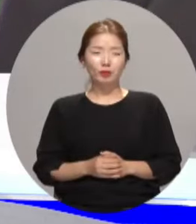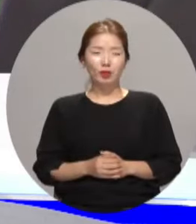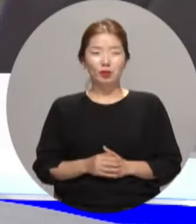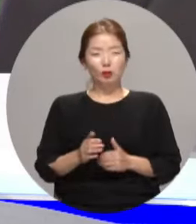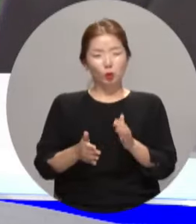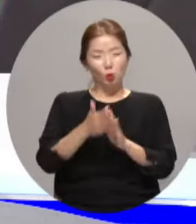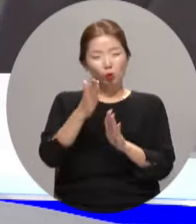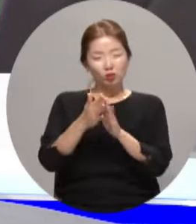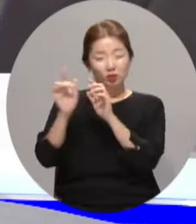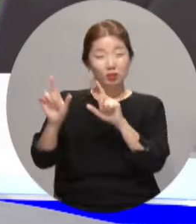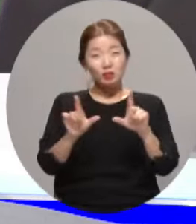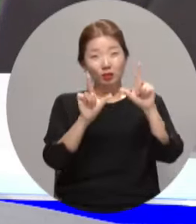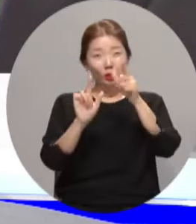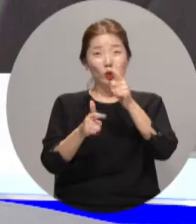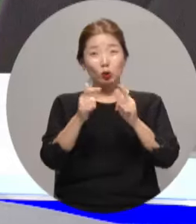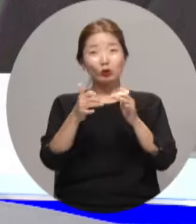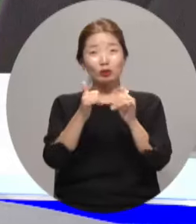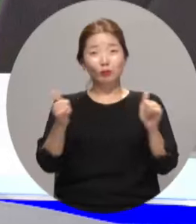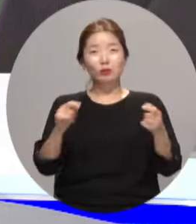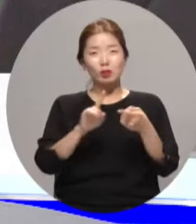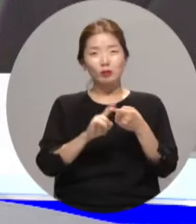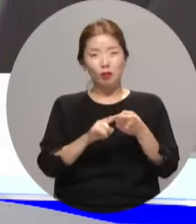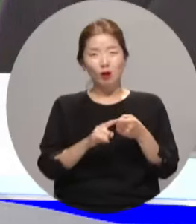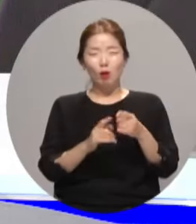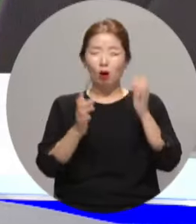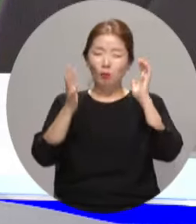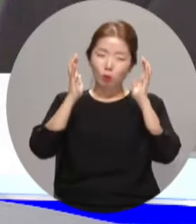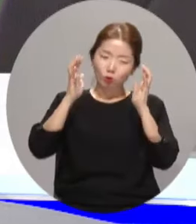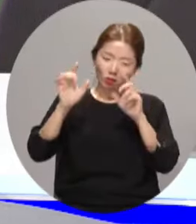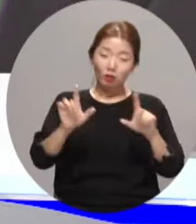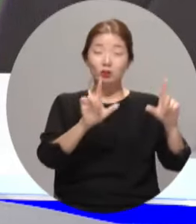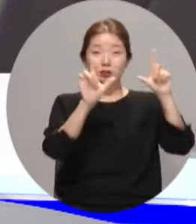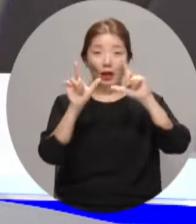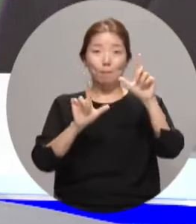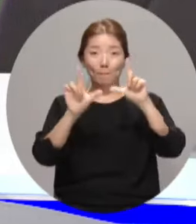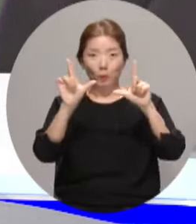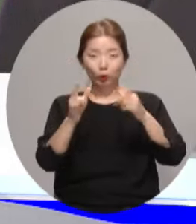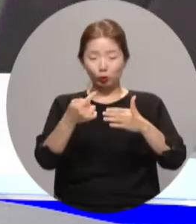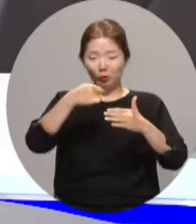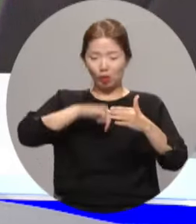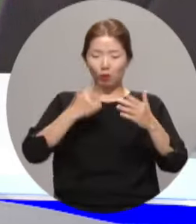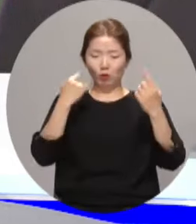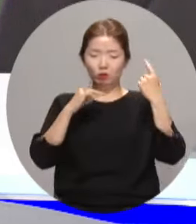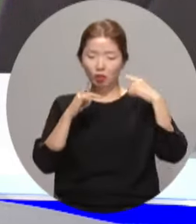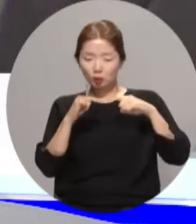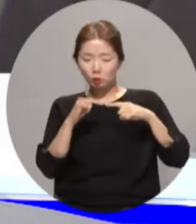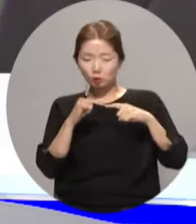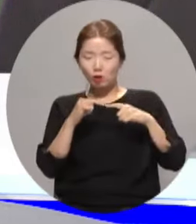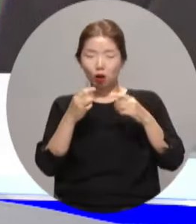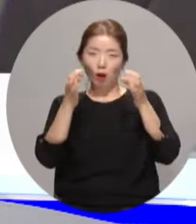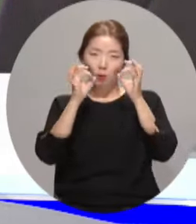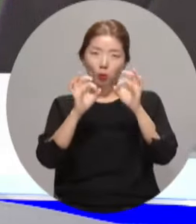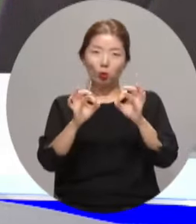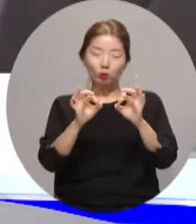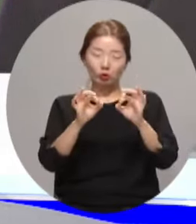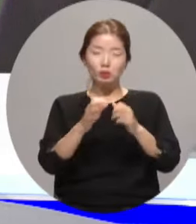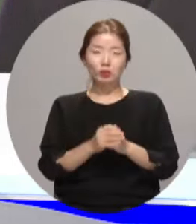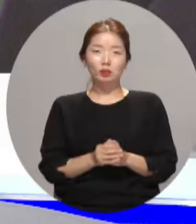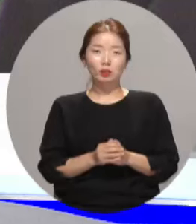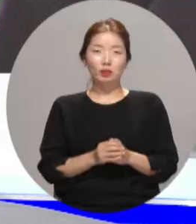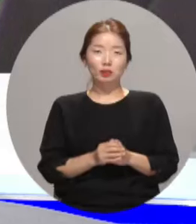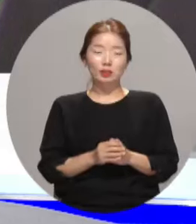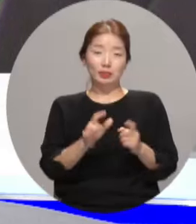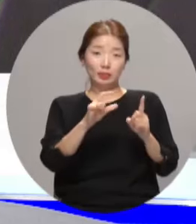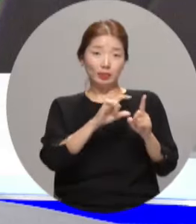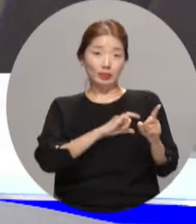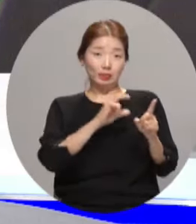삭막한 신도시에 사는 여러 인물들의 복잡 다단한 삶과 내면의 상처를 조명한 우신영 작가의 장편